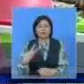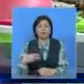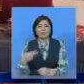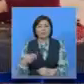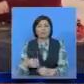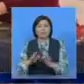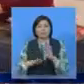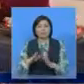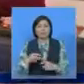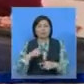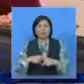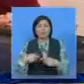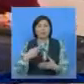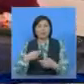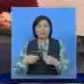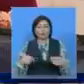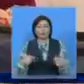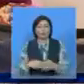продажа.